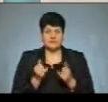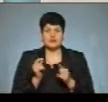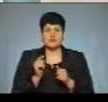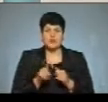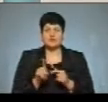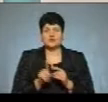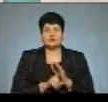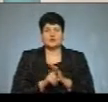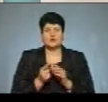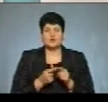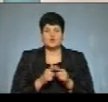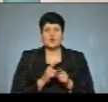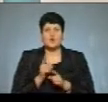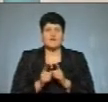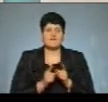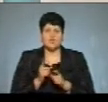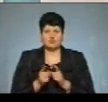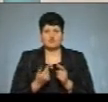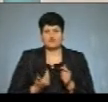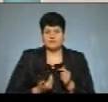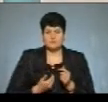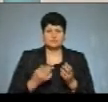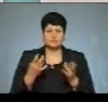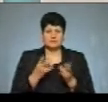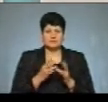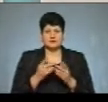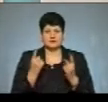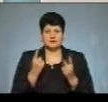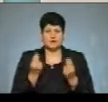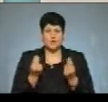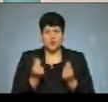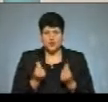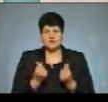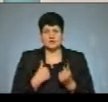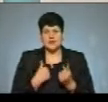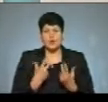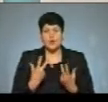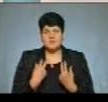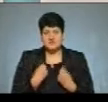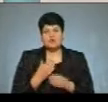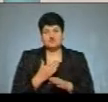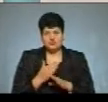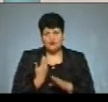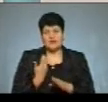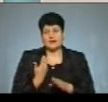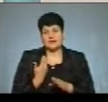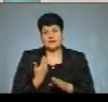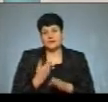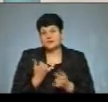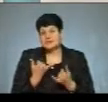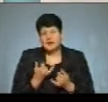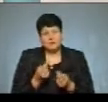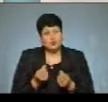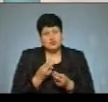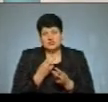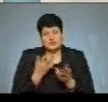щоб впровадити цю реформу в життя, то потрібні неабиякі кошти, які нам обіцяють, що їх виділять. Ну, наразі ми ще цих коштів